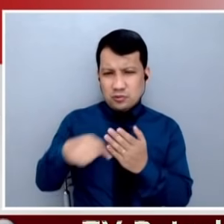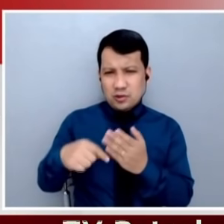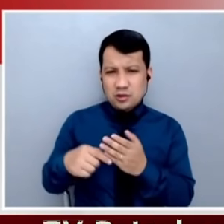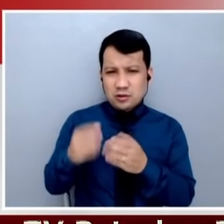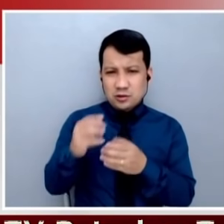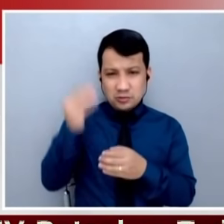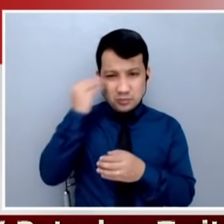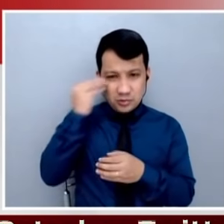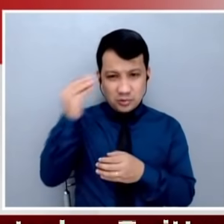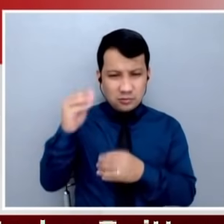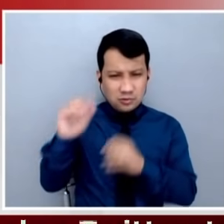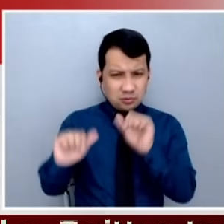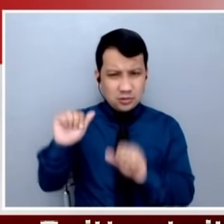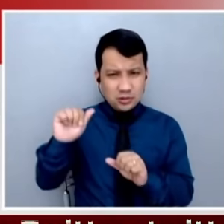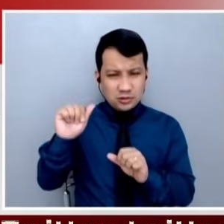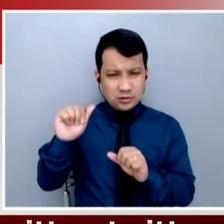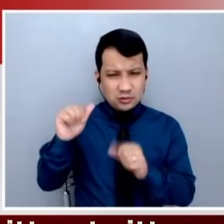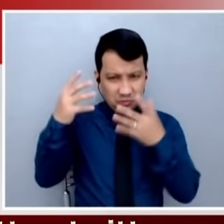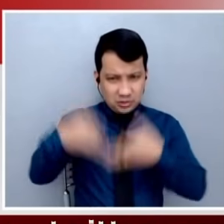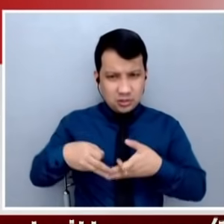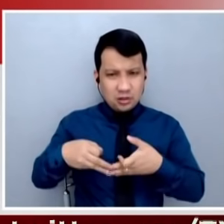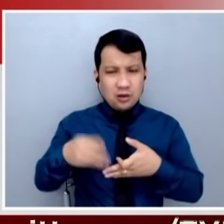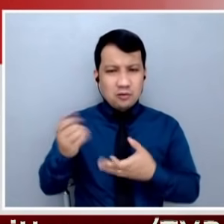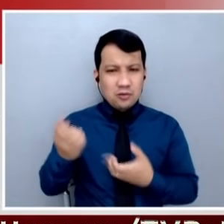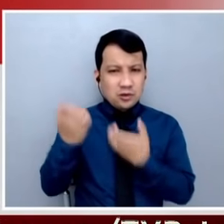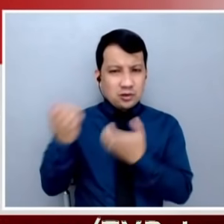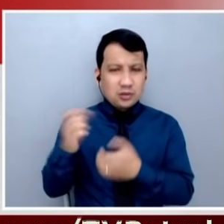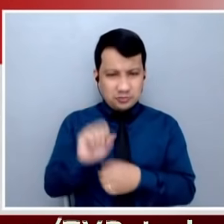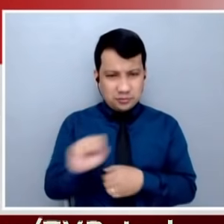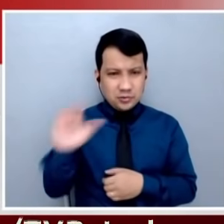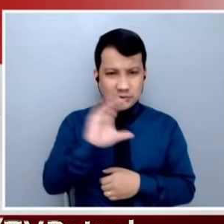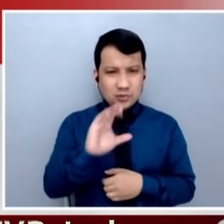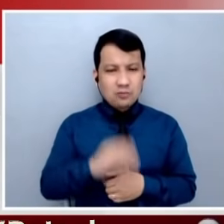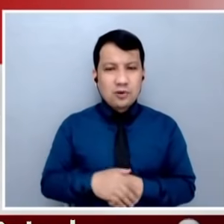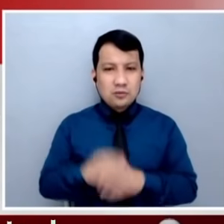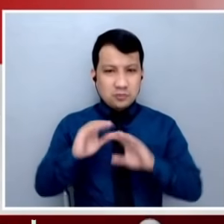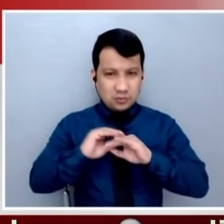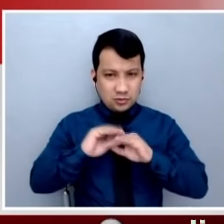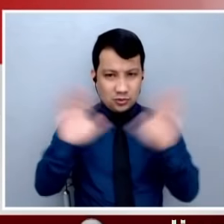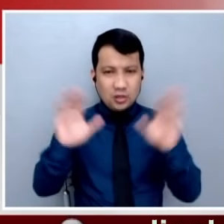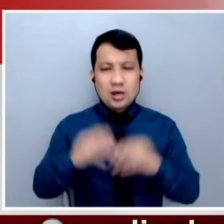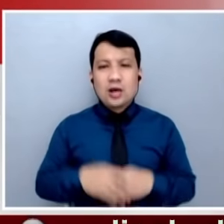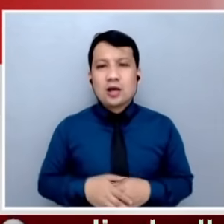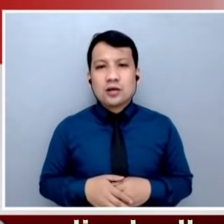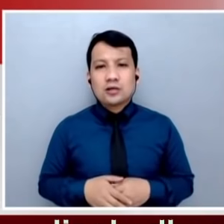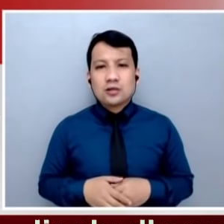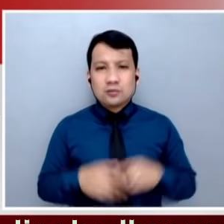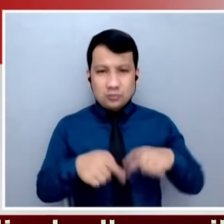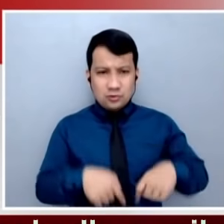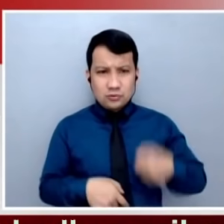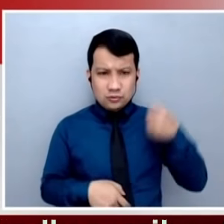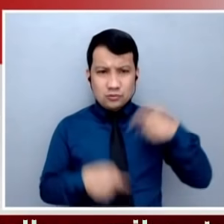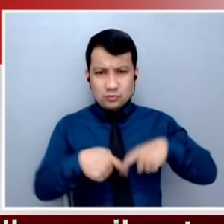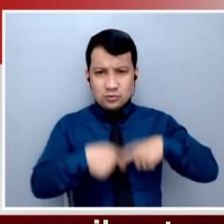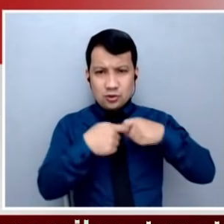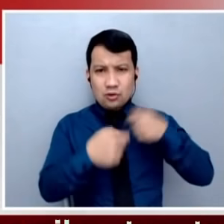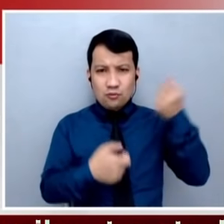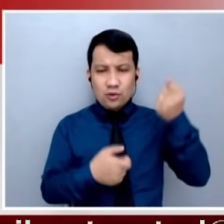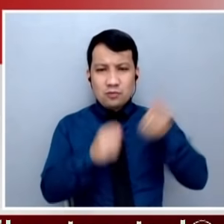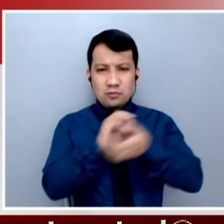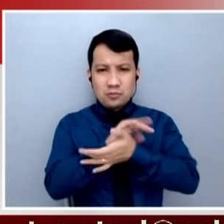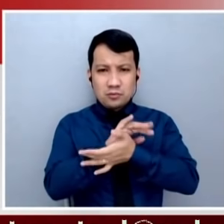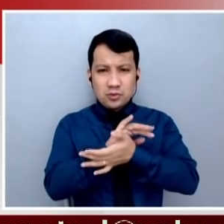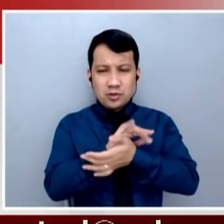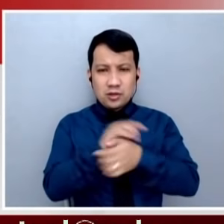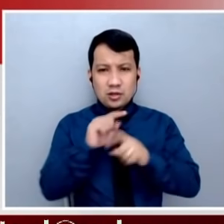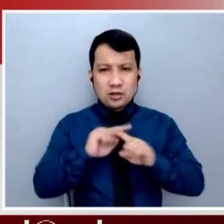nila ang naging desisyon ng Court of Appeals sa Korte Suprema. Paglilinaw ni Mayor Abalos, suspindido ang ordinansa dahil sa pandemya.